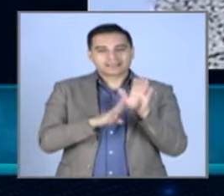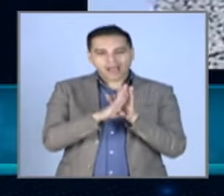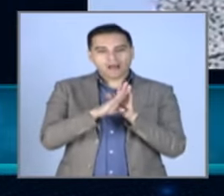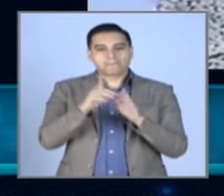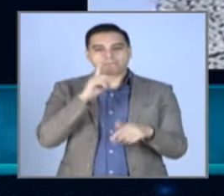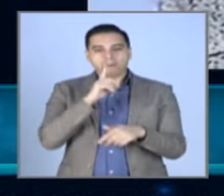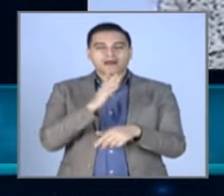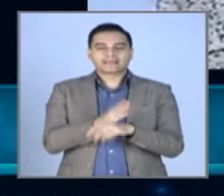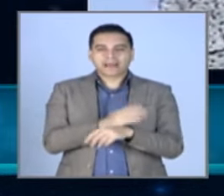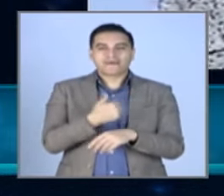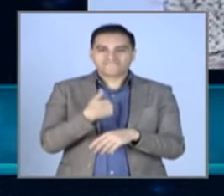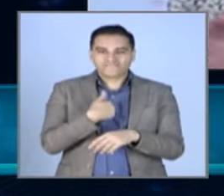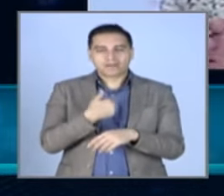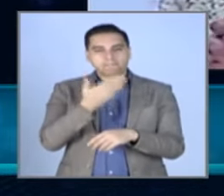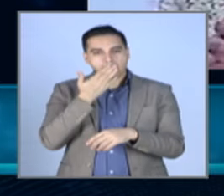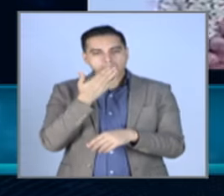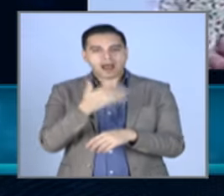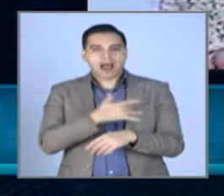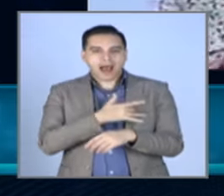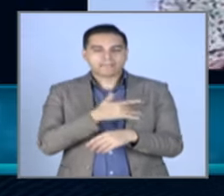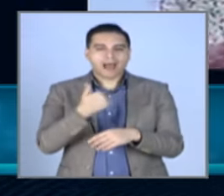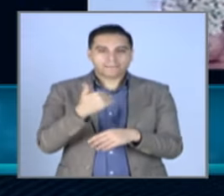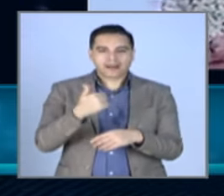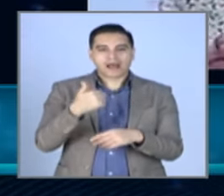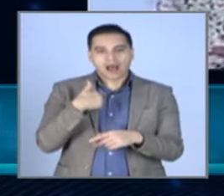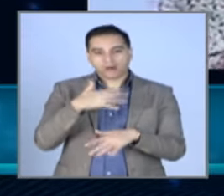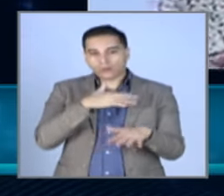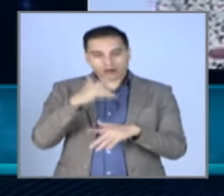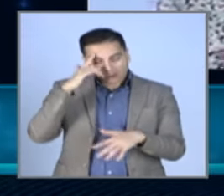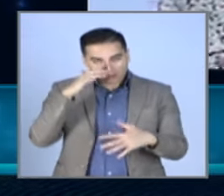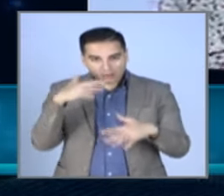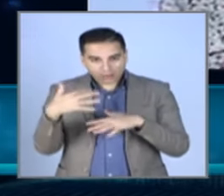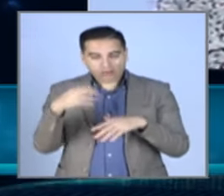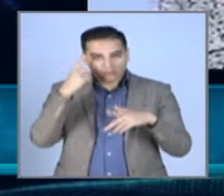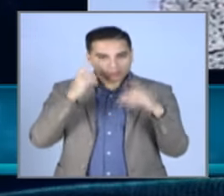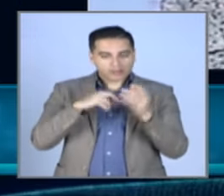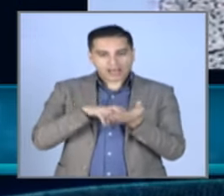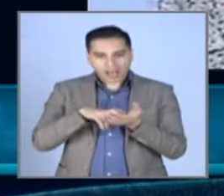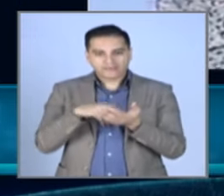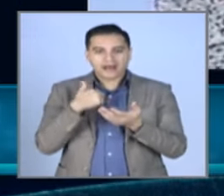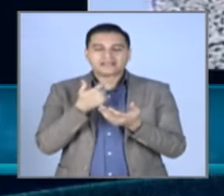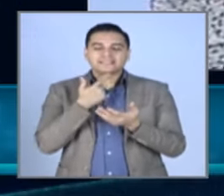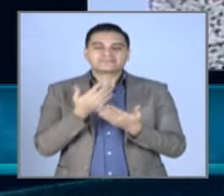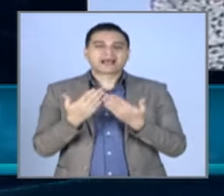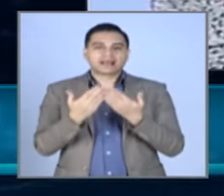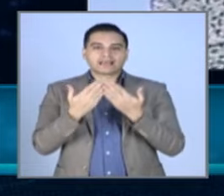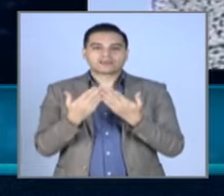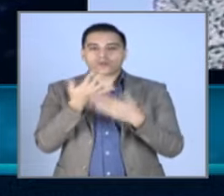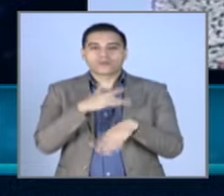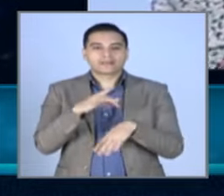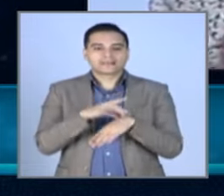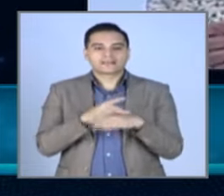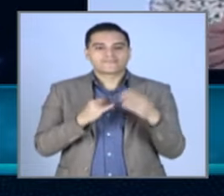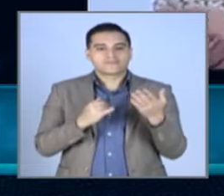بيعاني من امراض في القلب وعمل عمليه، واحنا كنا كلنا بقى قاعدين خايفين ومتوترين، وبصراحه قعدنا ندعي لكل الدكاتره كلها